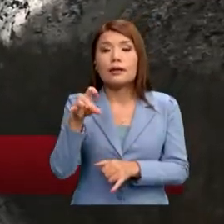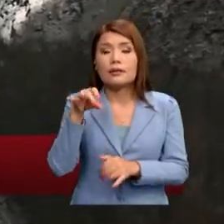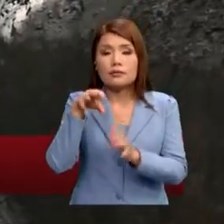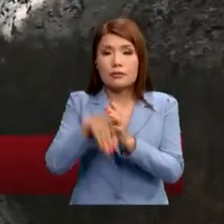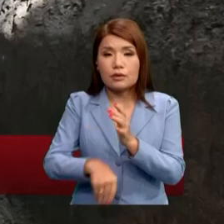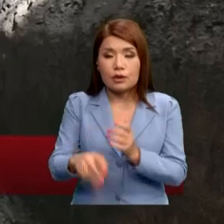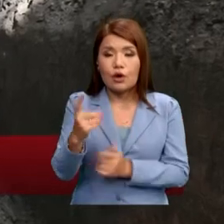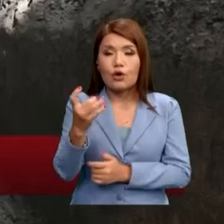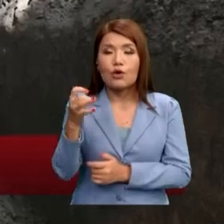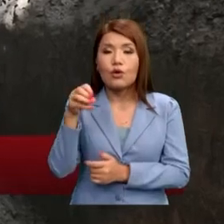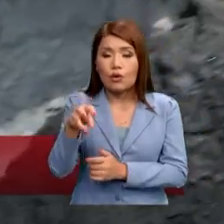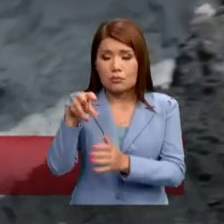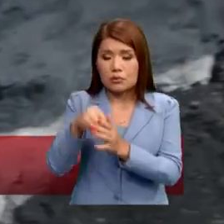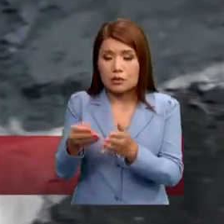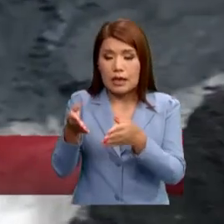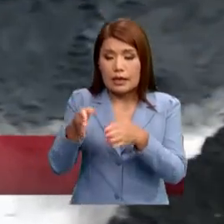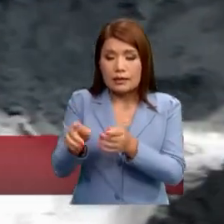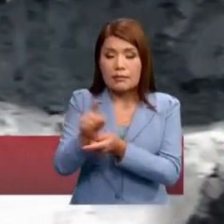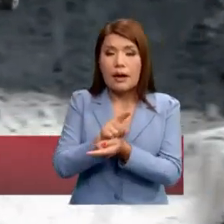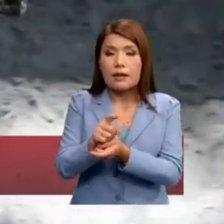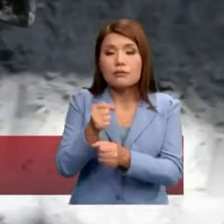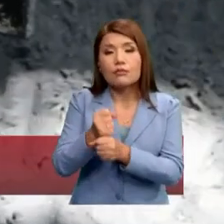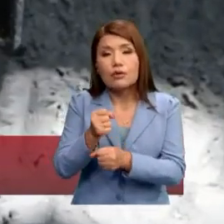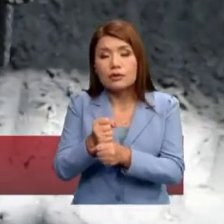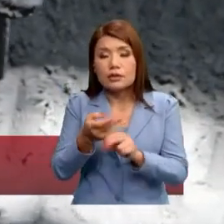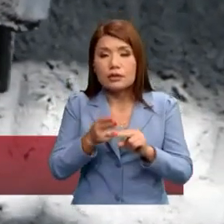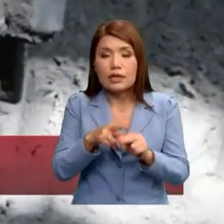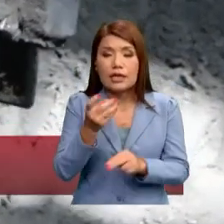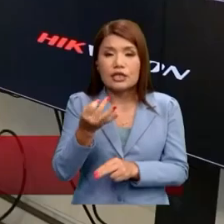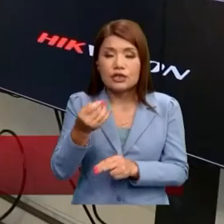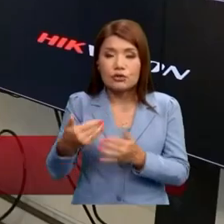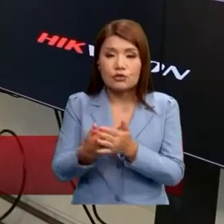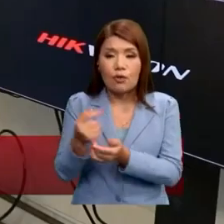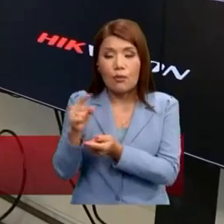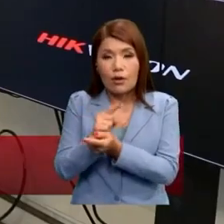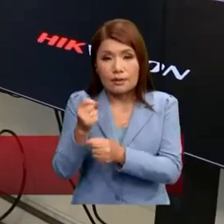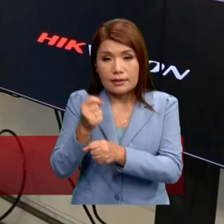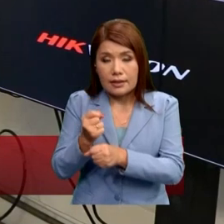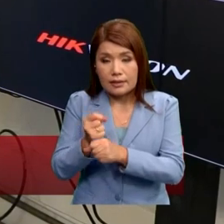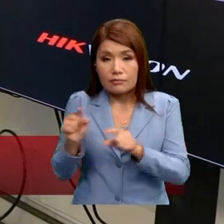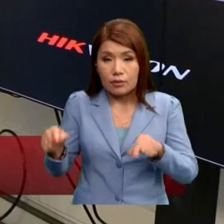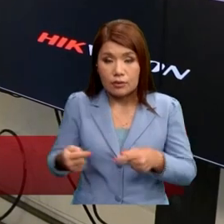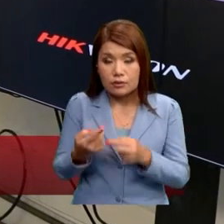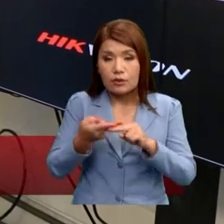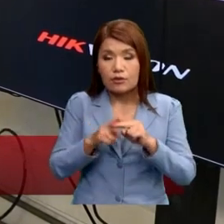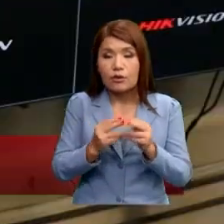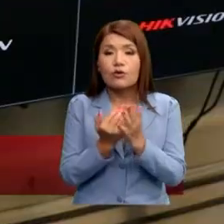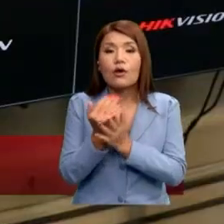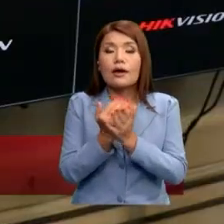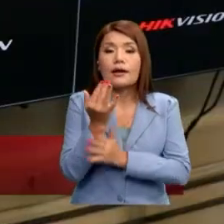құрамында хромы бар өндірістік қалдықтарды қайта өңдеуде. ERG Green қайта өңдеу арқылы хром оксиді жоғары концентрат